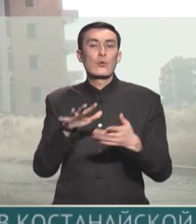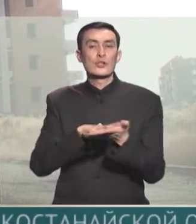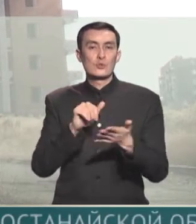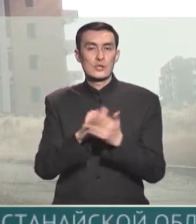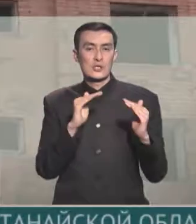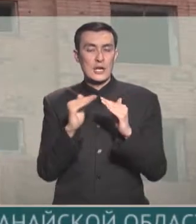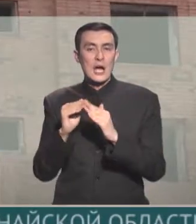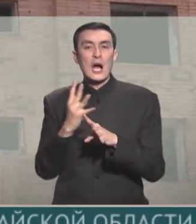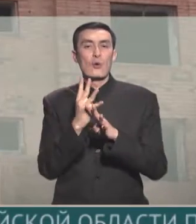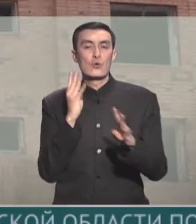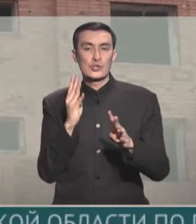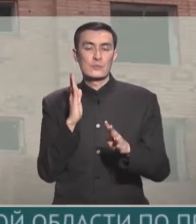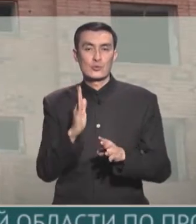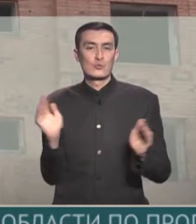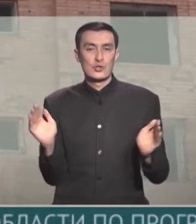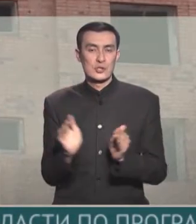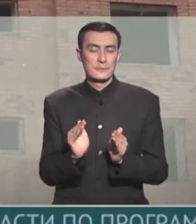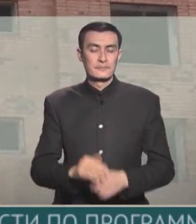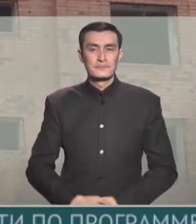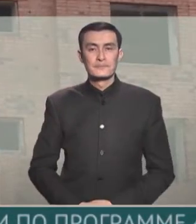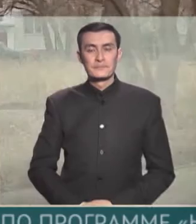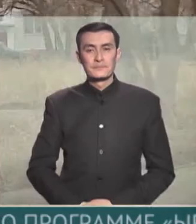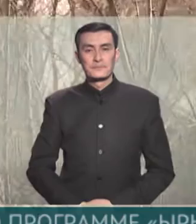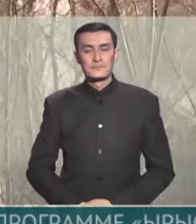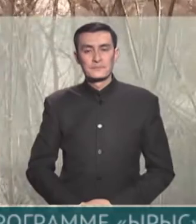а очередь на жилье уменьшится.